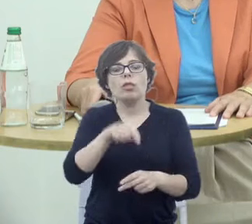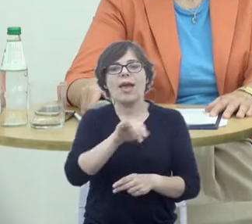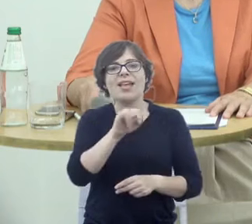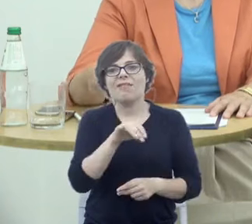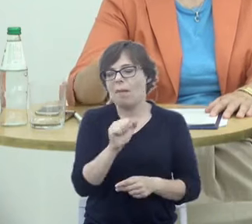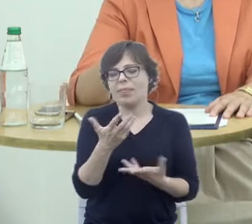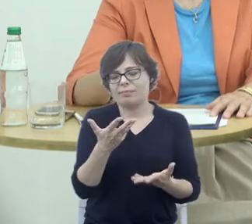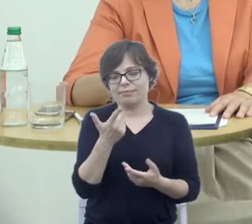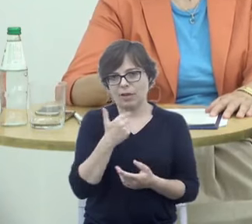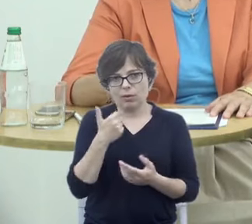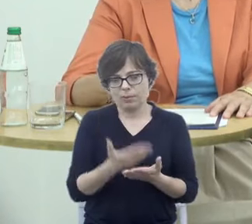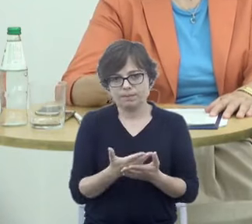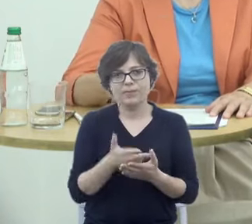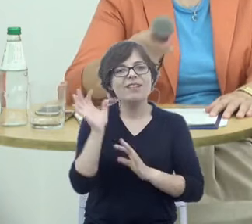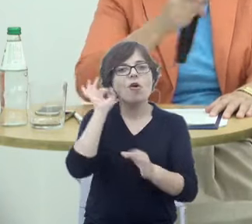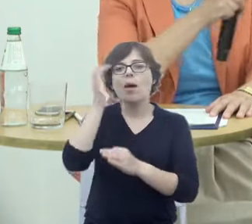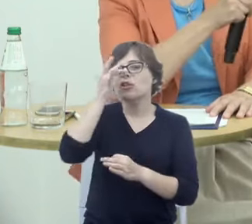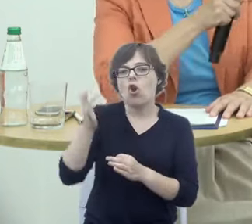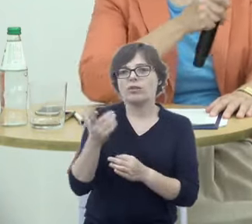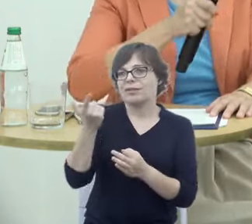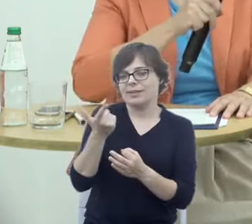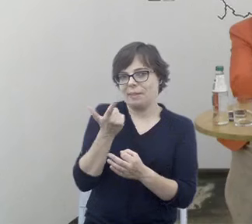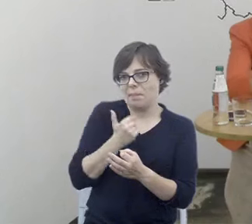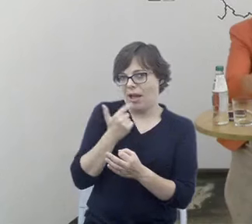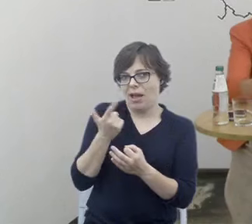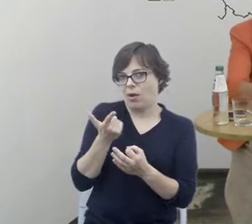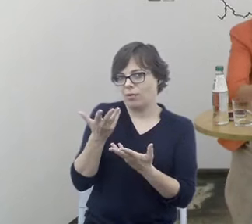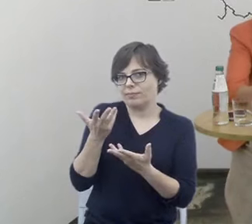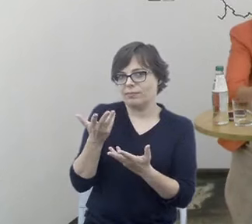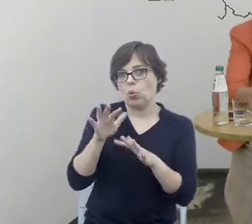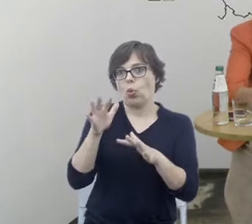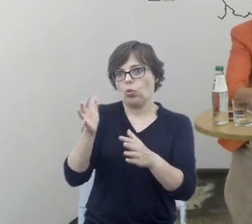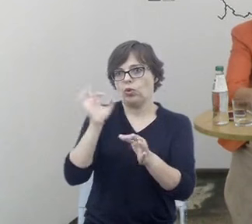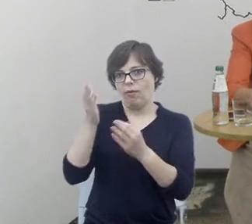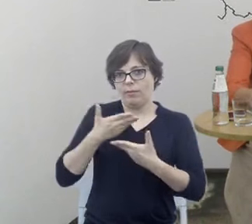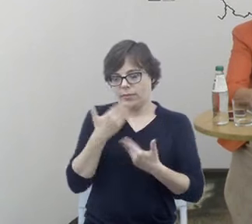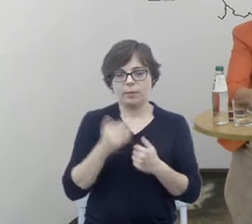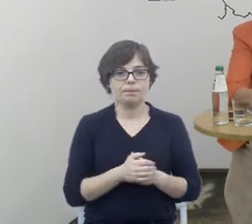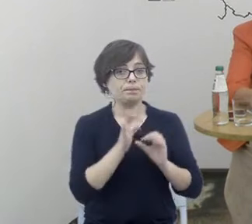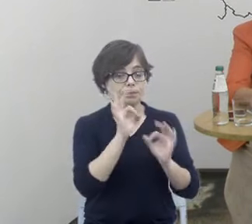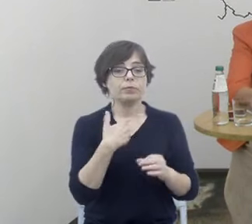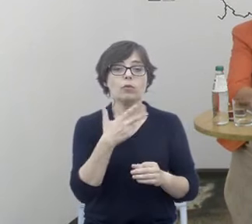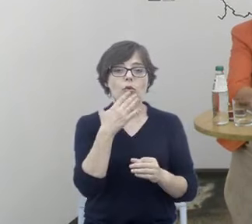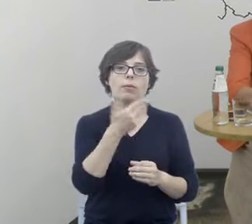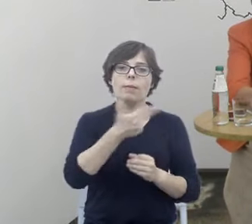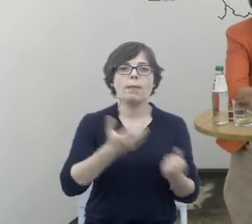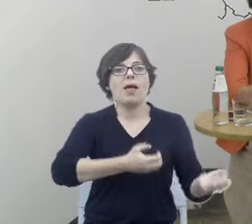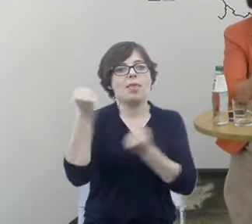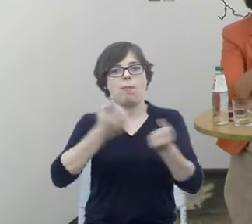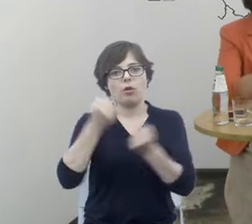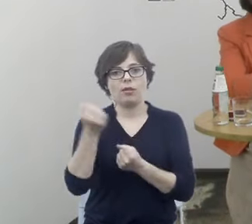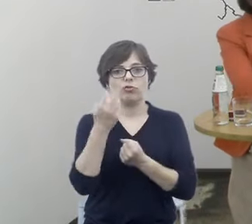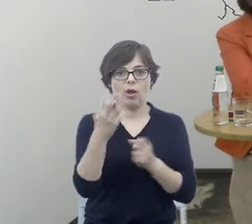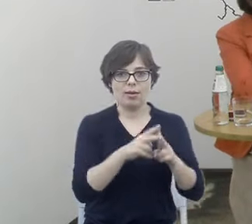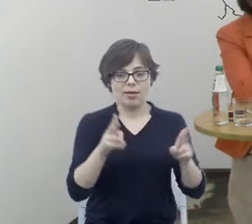nie wiemy. No dobrze, ale dopowiedzmy jeszcze jedną rzecz, bo my mówimy o deportacjach, o czterech falach, natomiast